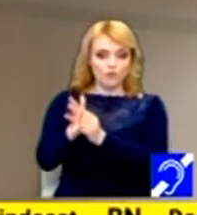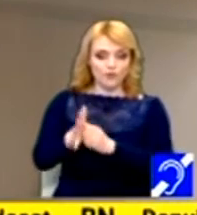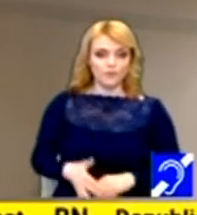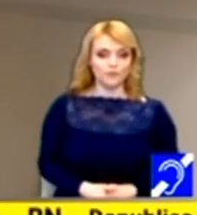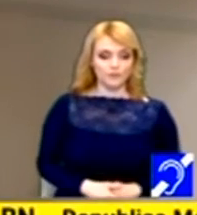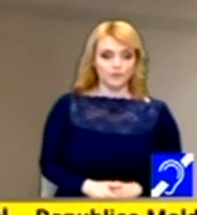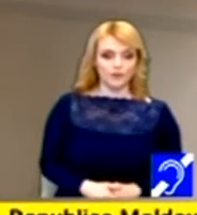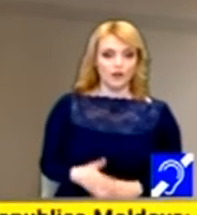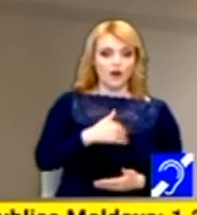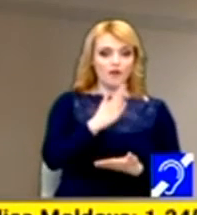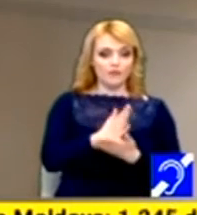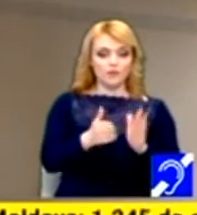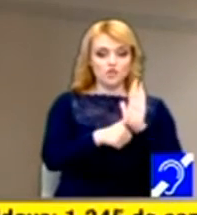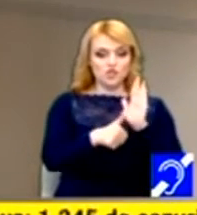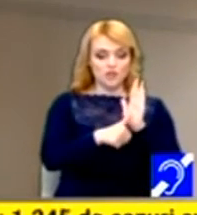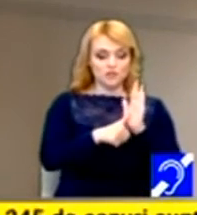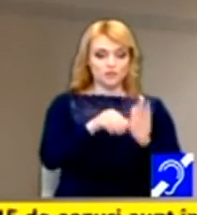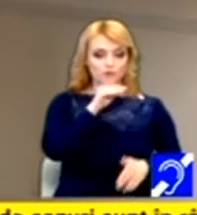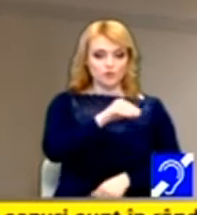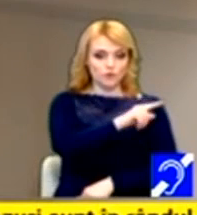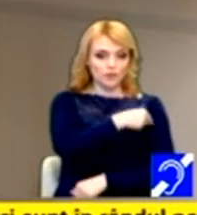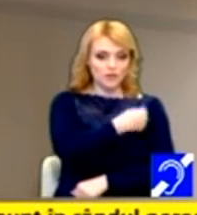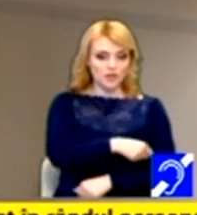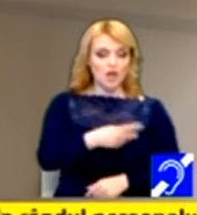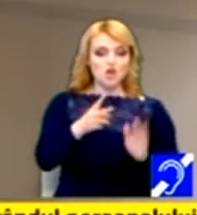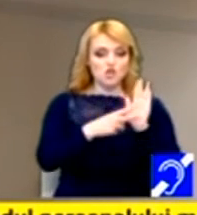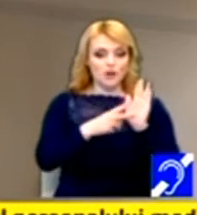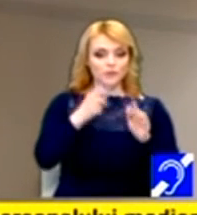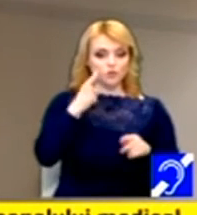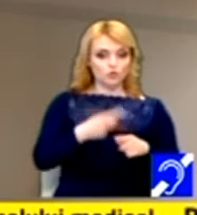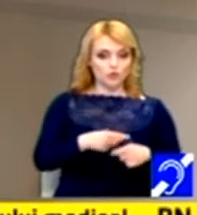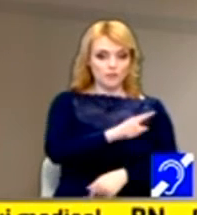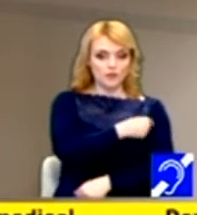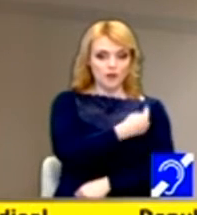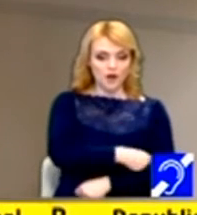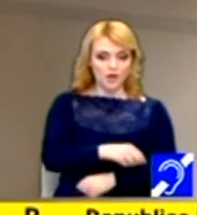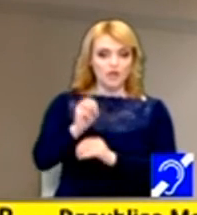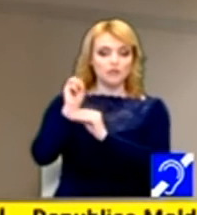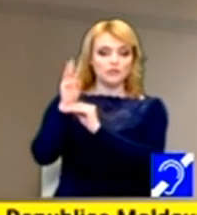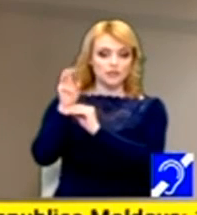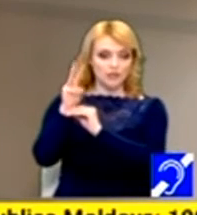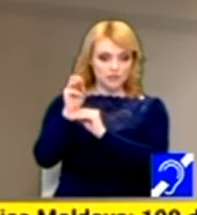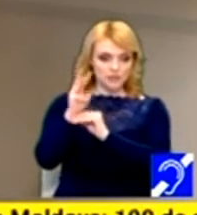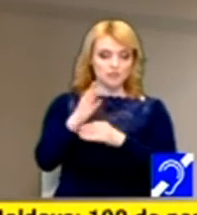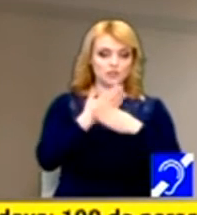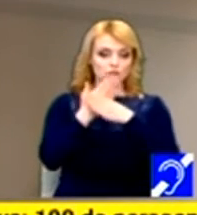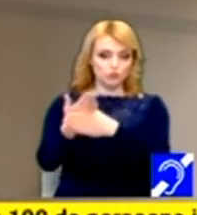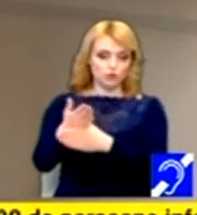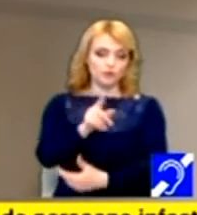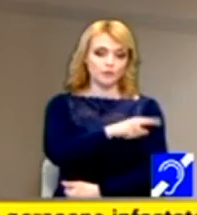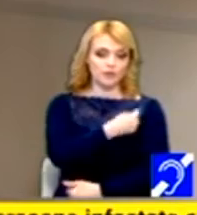Avem 6 medici, 7 asistenți medicali și, dacă vorbim de personal